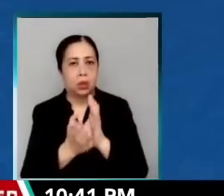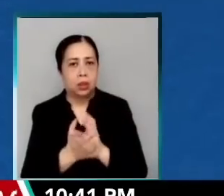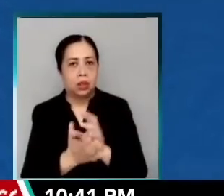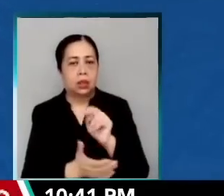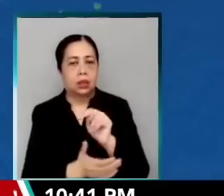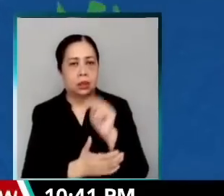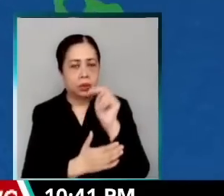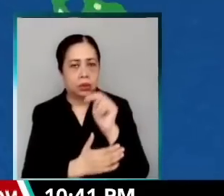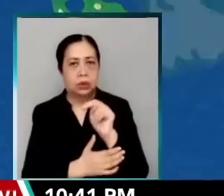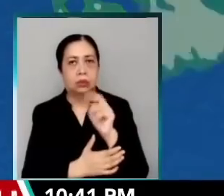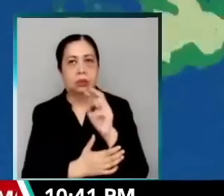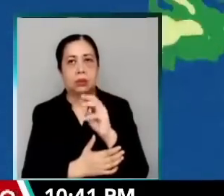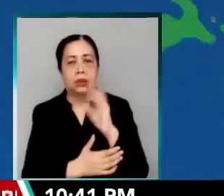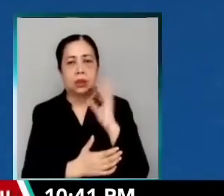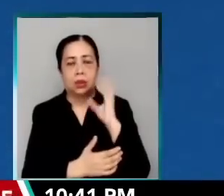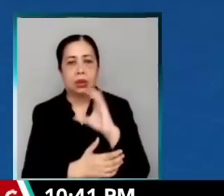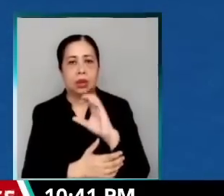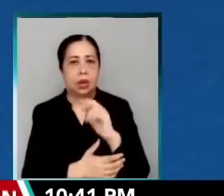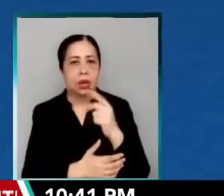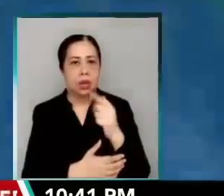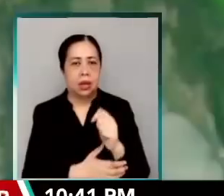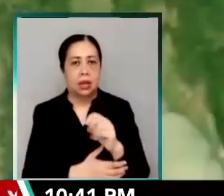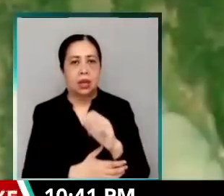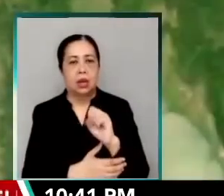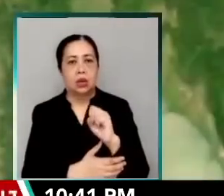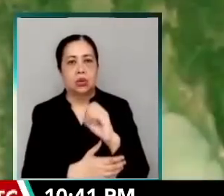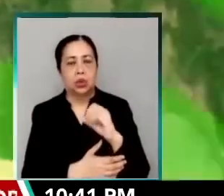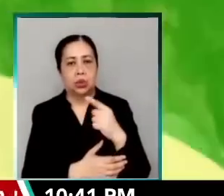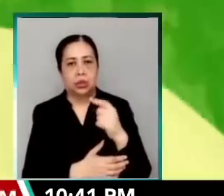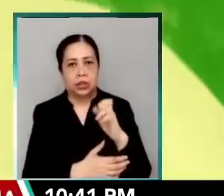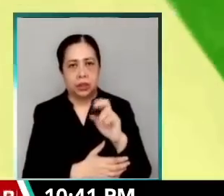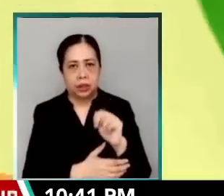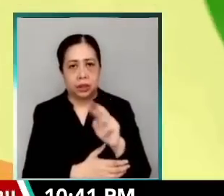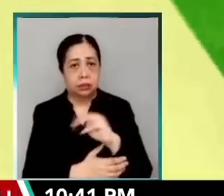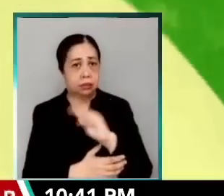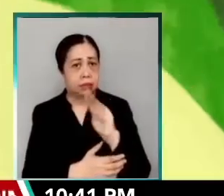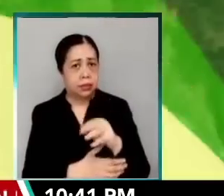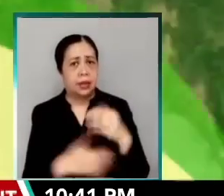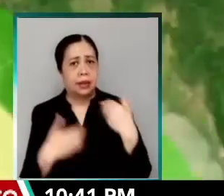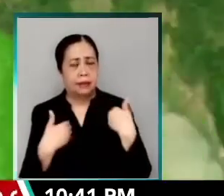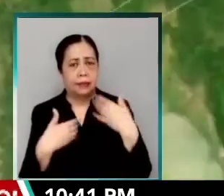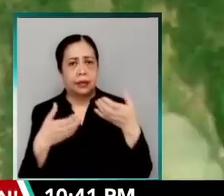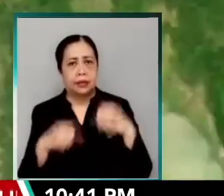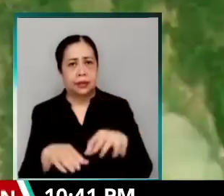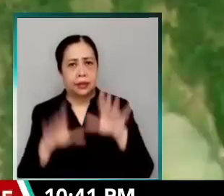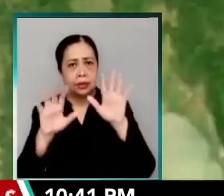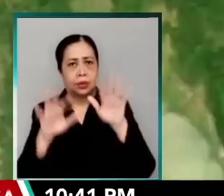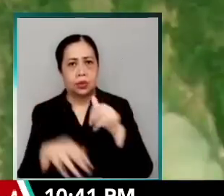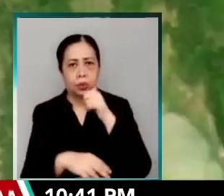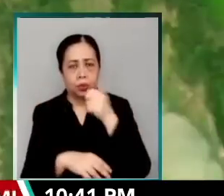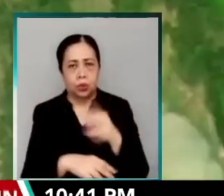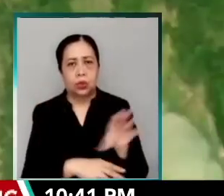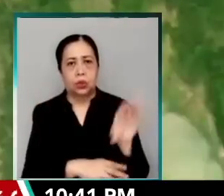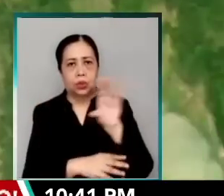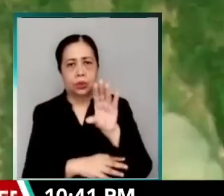Mindanao, Caraga at Sokcergen. Sa Metro Manila, may chance rin ng ulan bukas lalo na sa hapon o